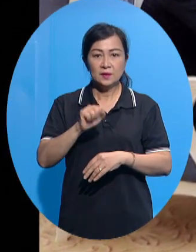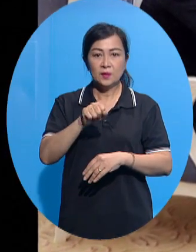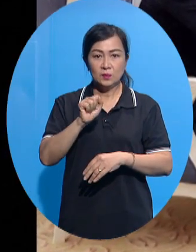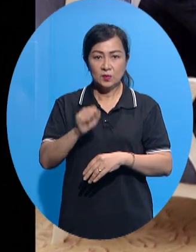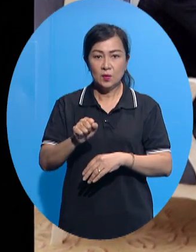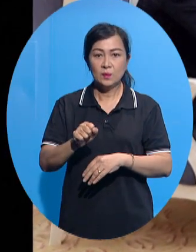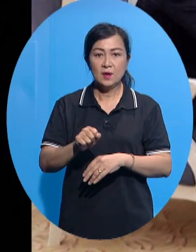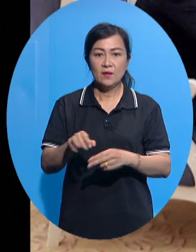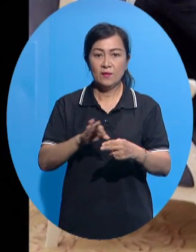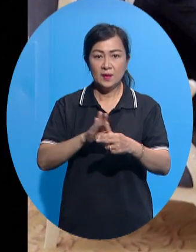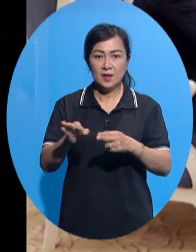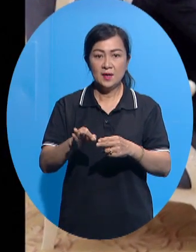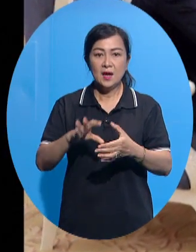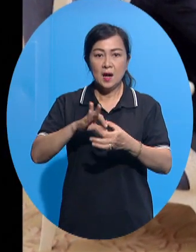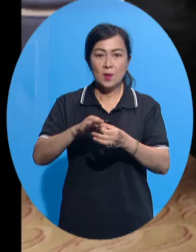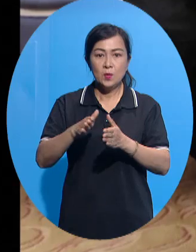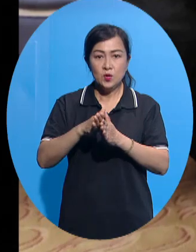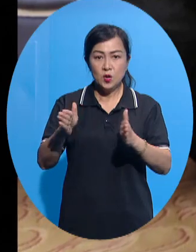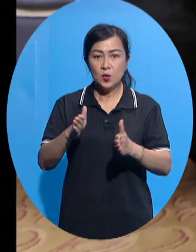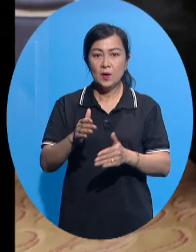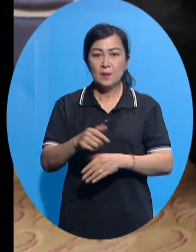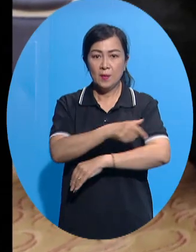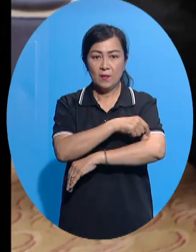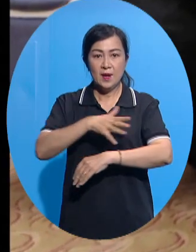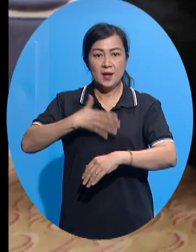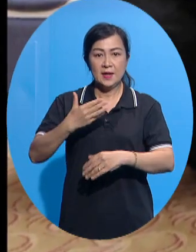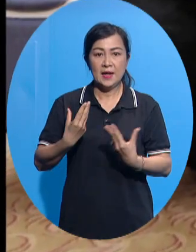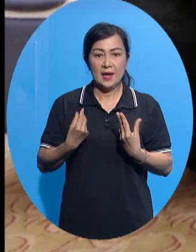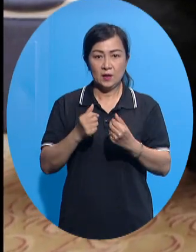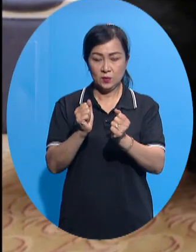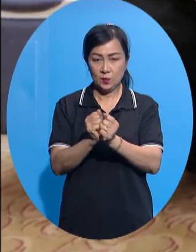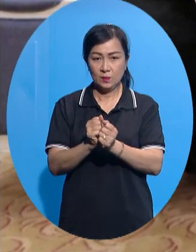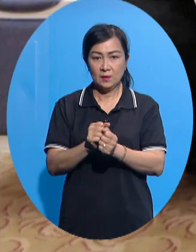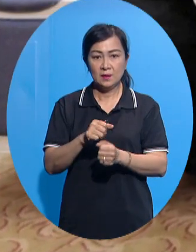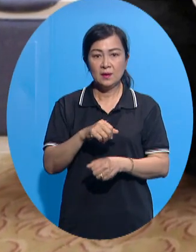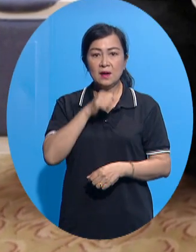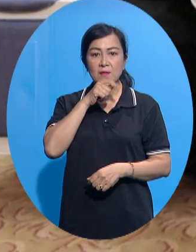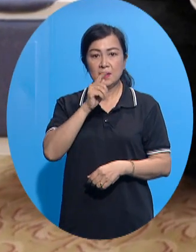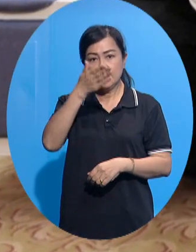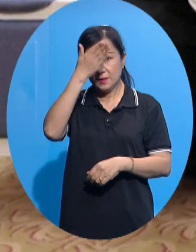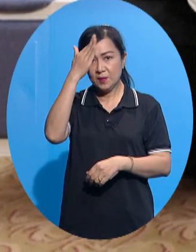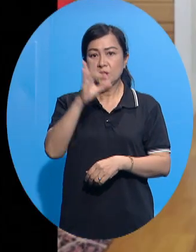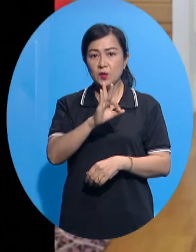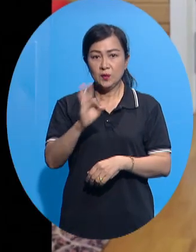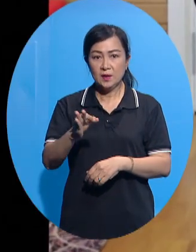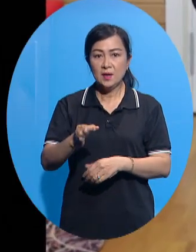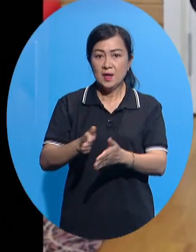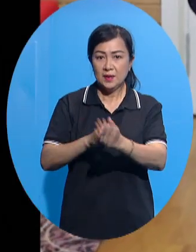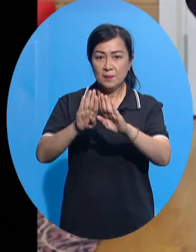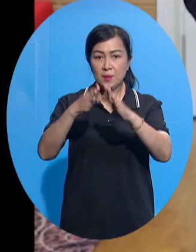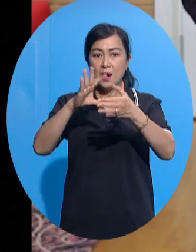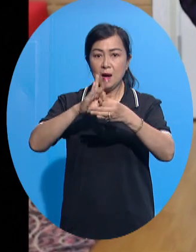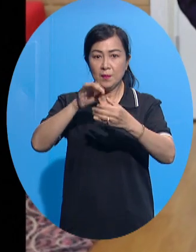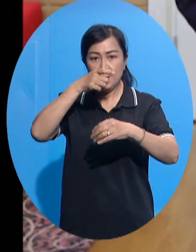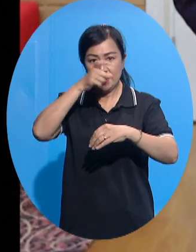đồng thuận đáng kể về các vấn đề bao gồm hợp tác nhiều hơn để bảo vệ lợi ích an toàn Chung ông Kim cho biết trừ tiên sẽ tiếp tục mở rộng